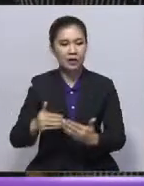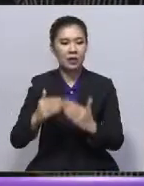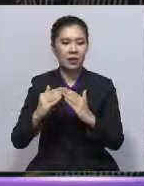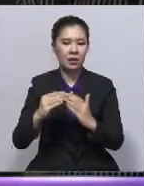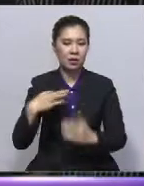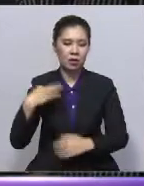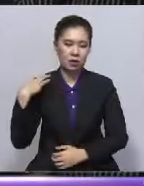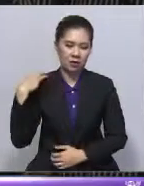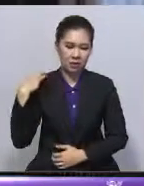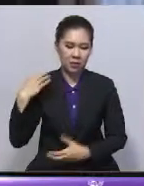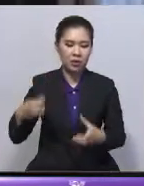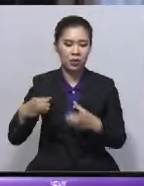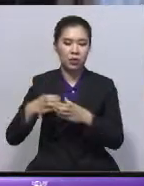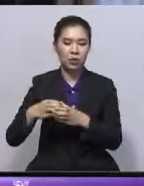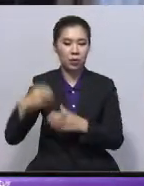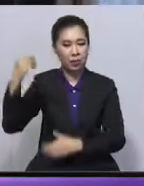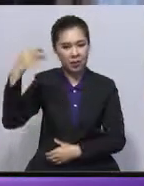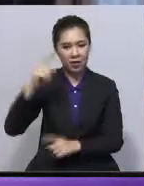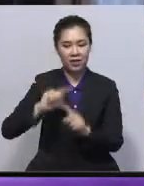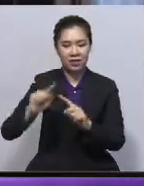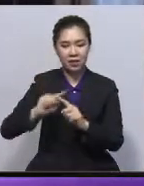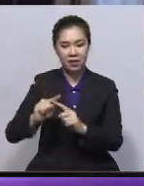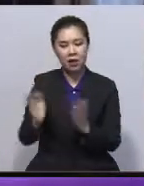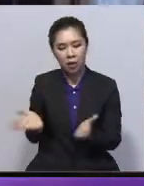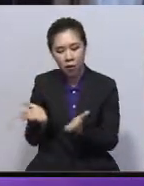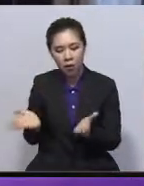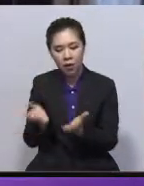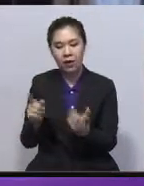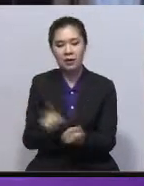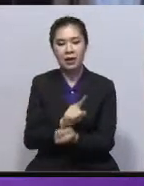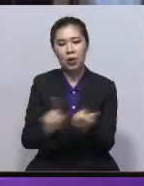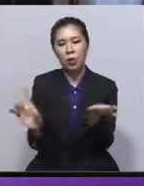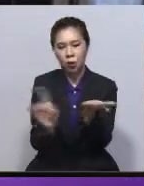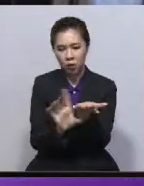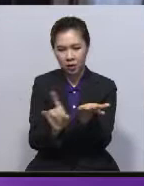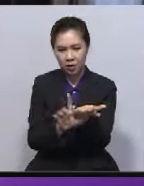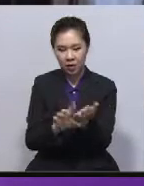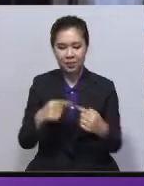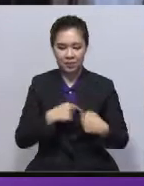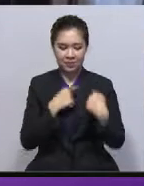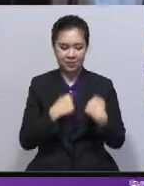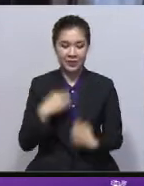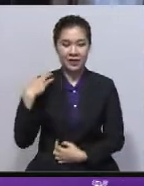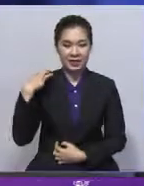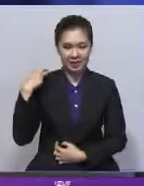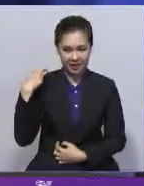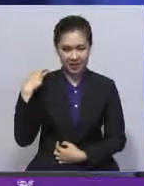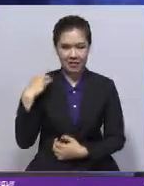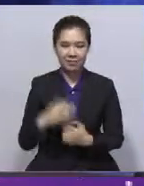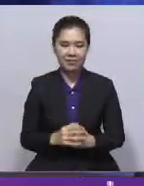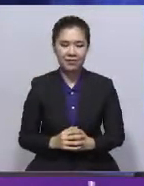อาสาสมัครและกลุ่มพลังงานต่างๆมาช่วยกันขับเคลื่อนให้สังคมเป็นสังคมคุณภาพตามแนวทางจิตอาสาอย่างต่อเนื่องและจ